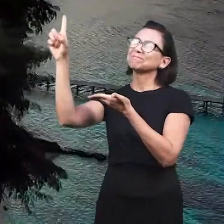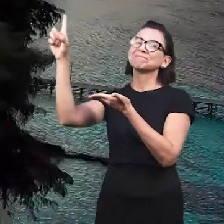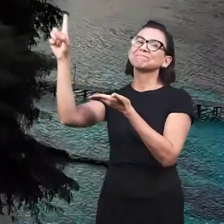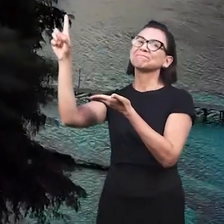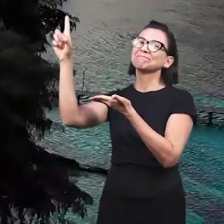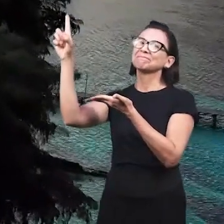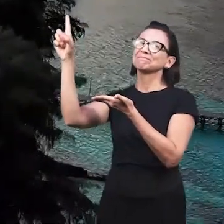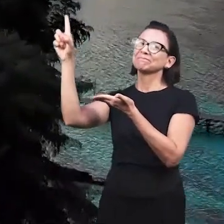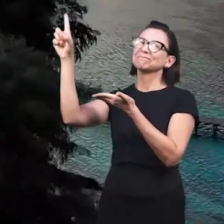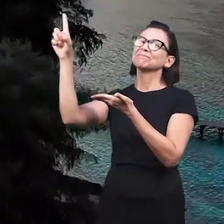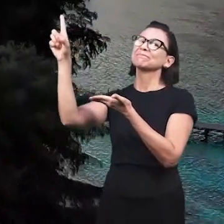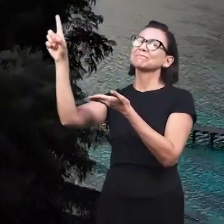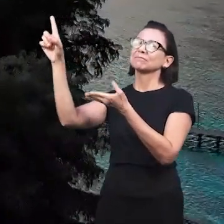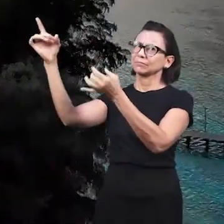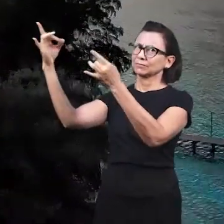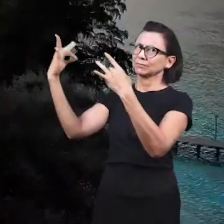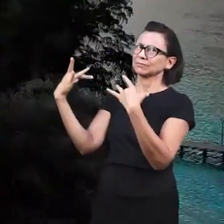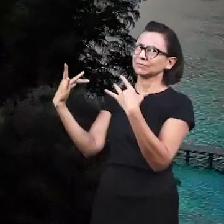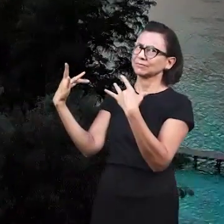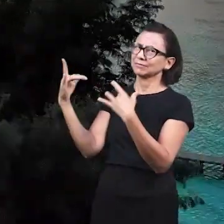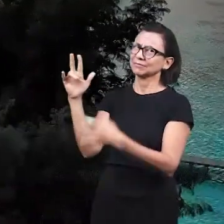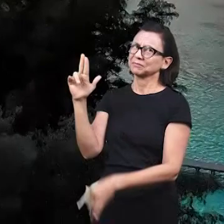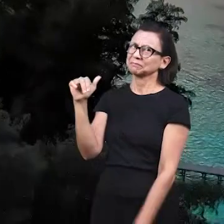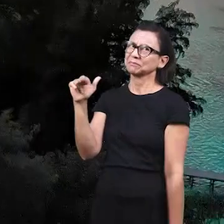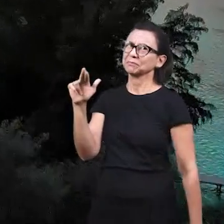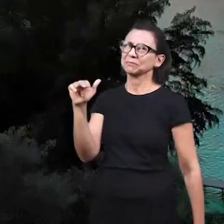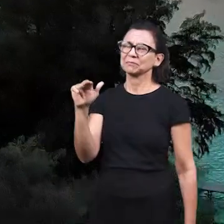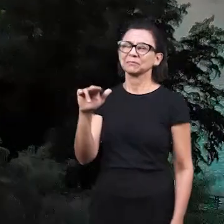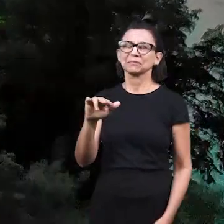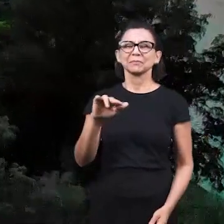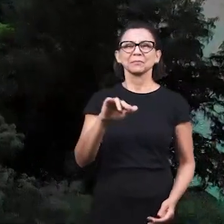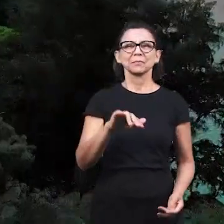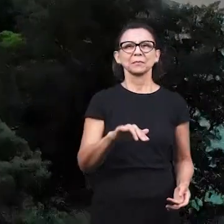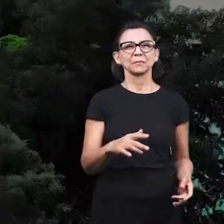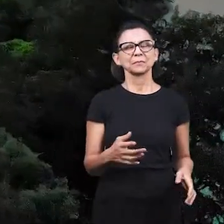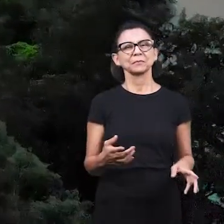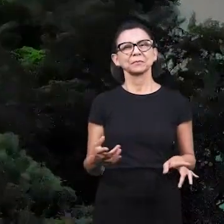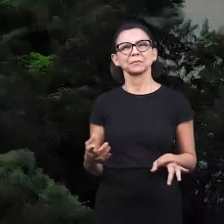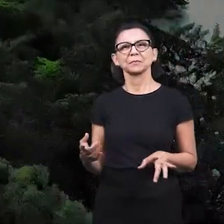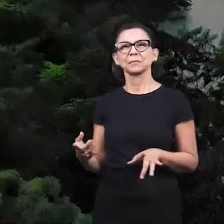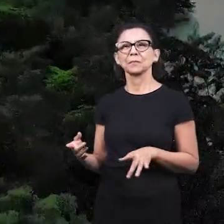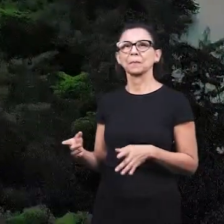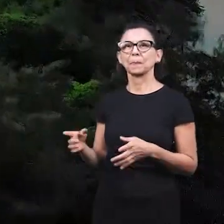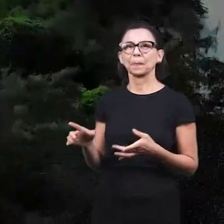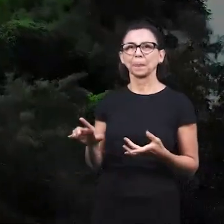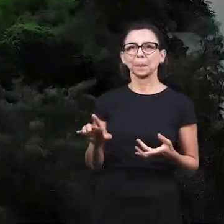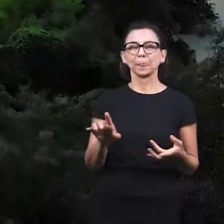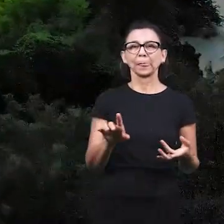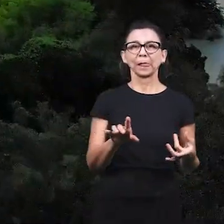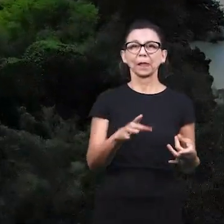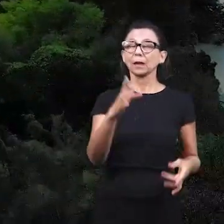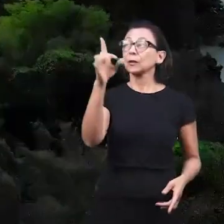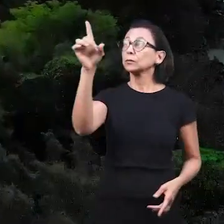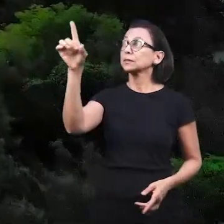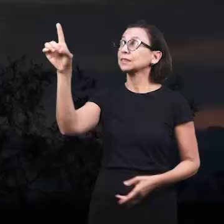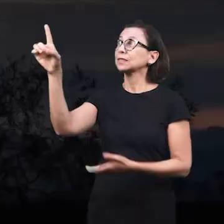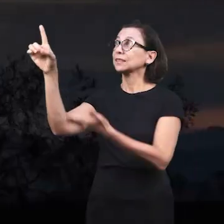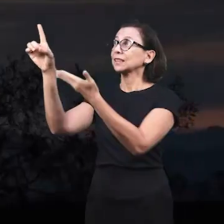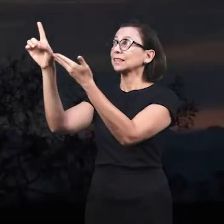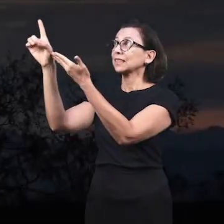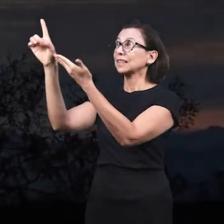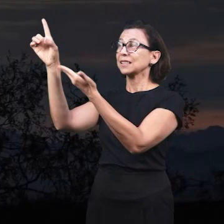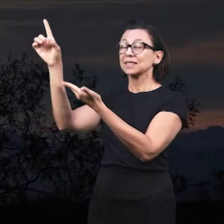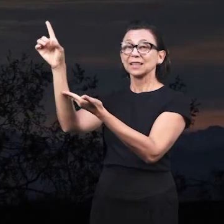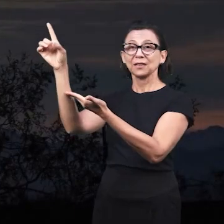которому мы служим, Он никогда не оставляет нас, не покидает нас.